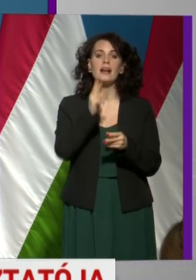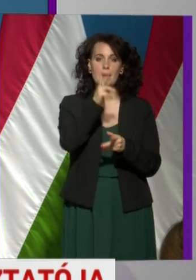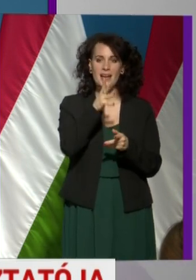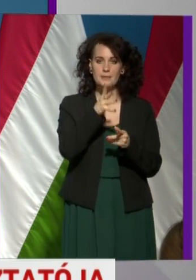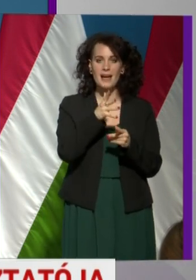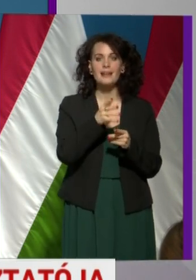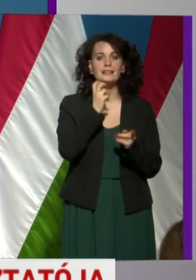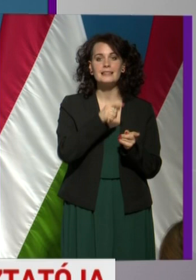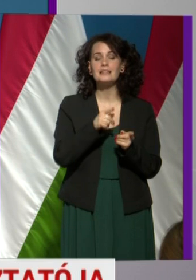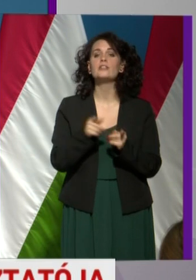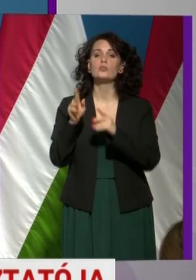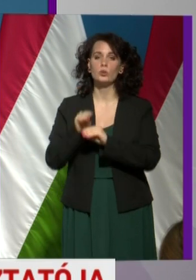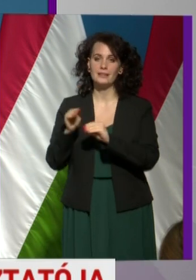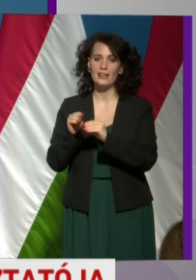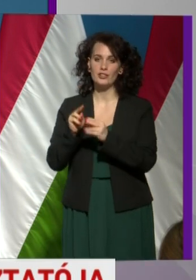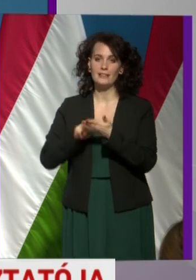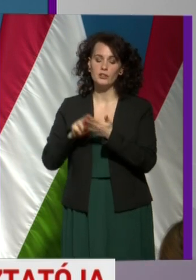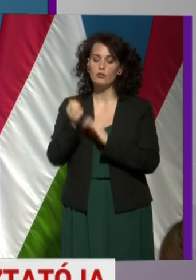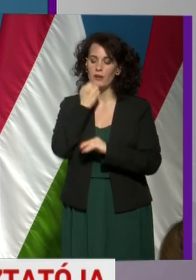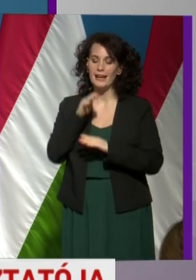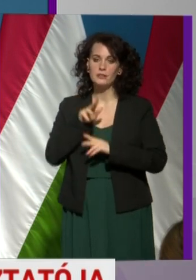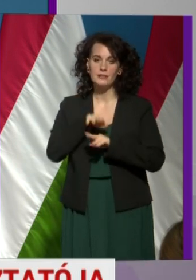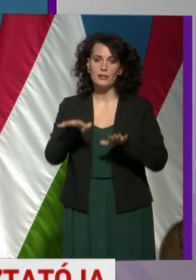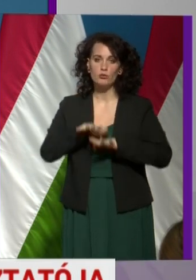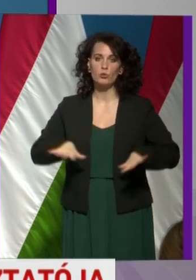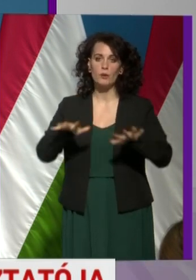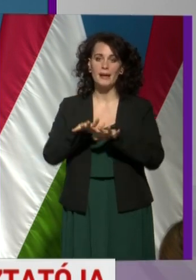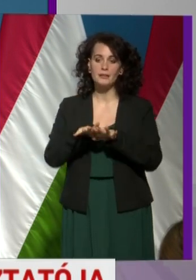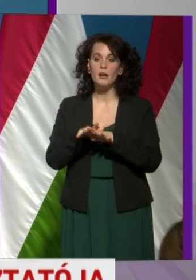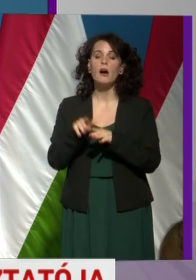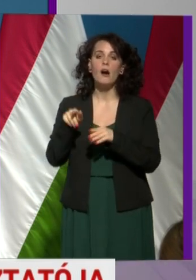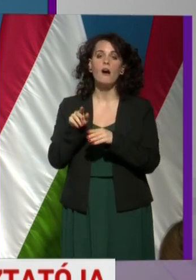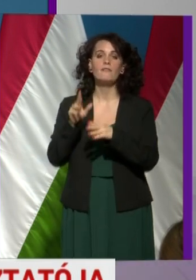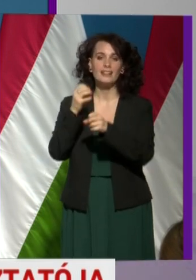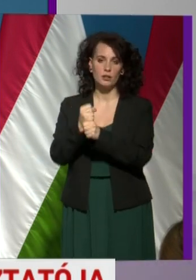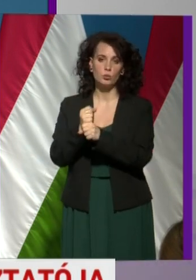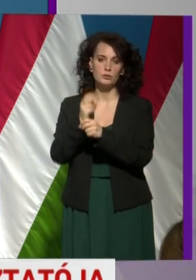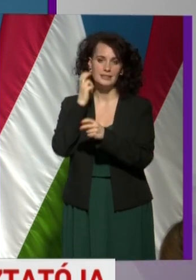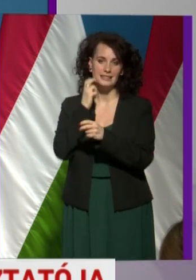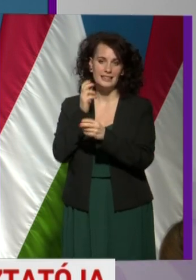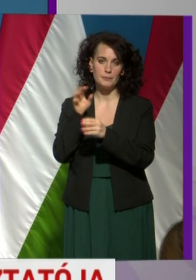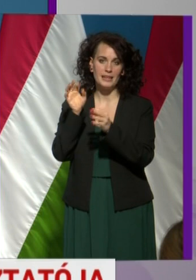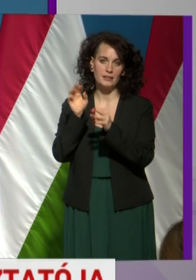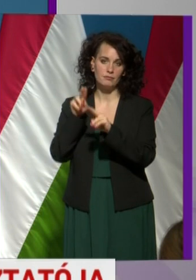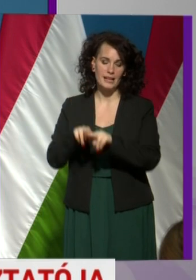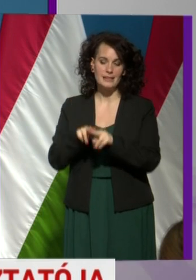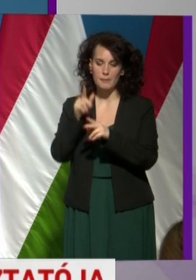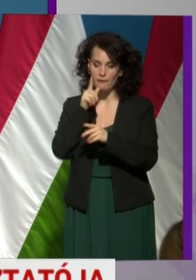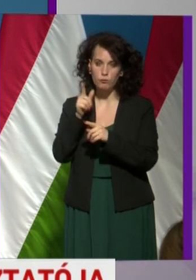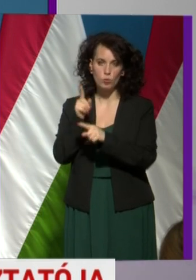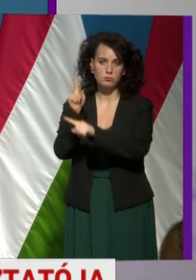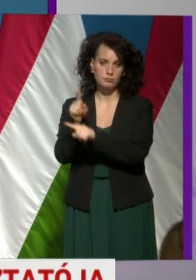az oktatási hivatal saját hatáskörben az általa felügyelt, fenntartott intézményrendszerben jár el és hoz